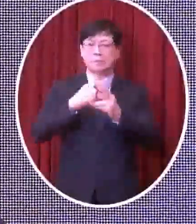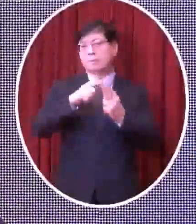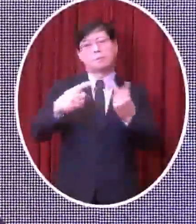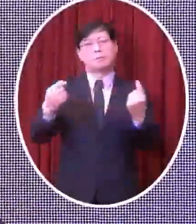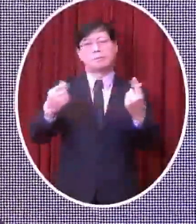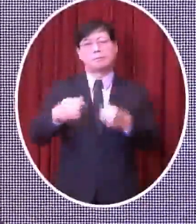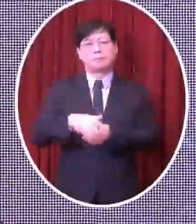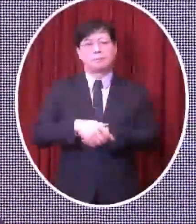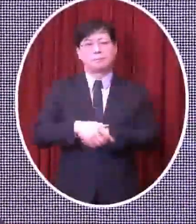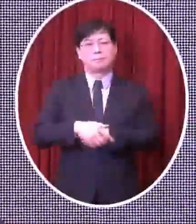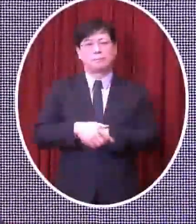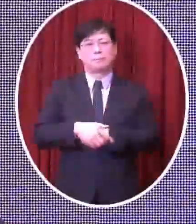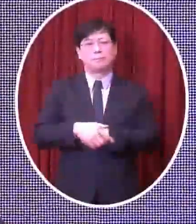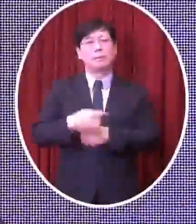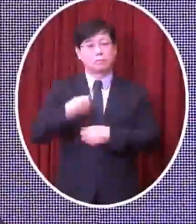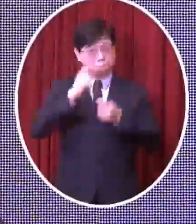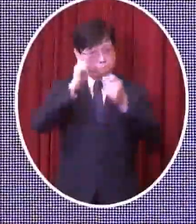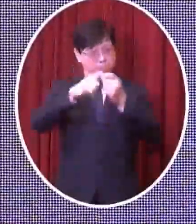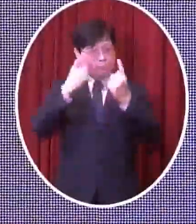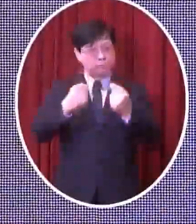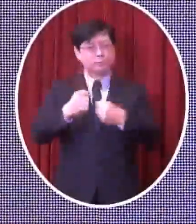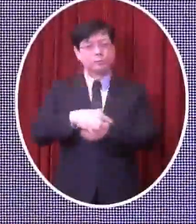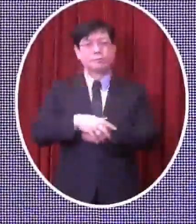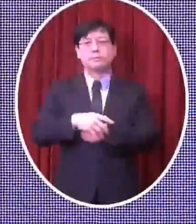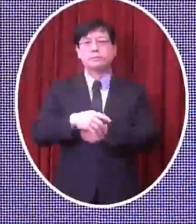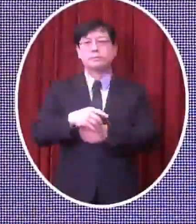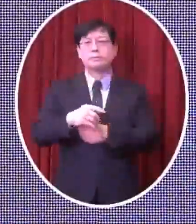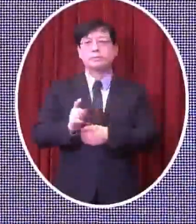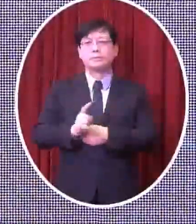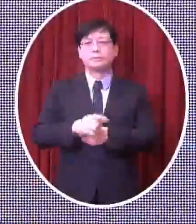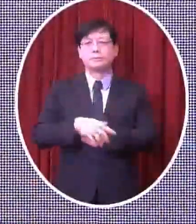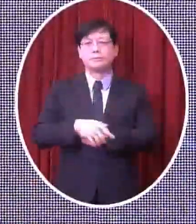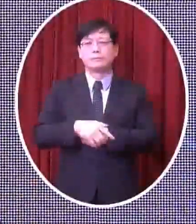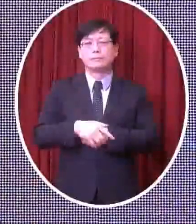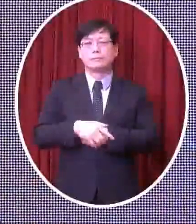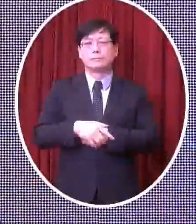们的目标都是一致的，也就是